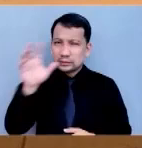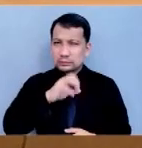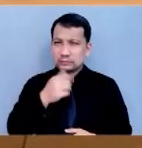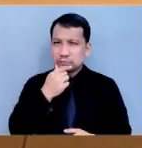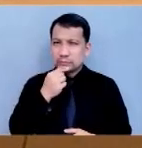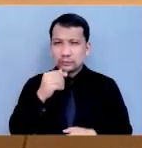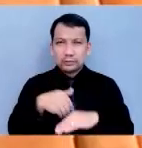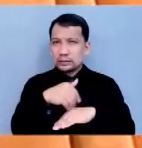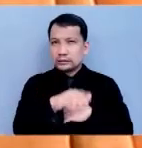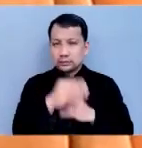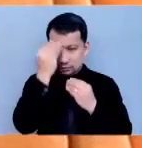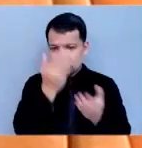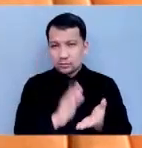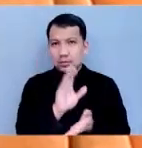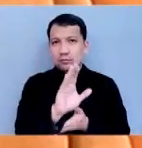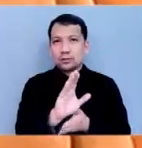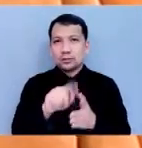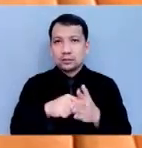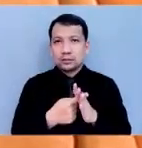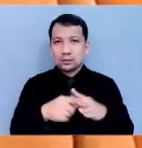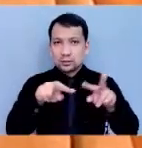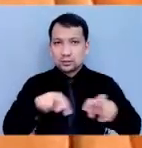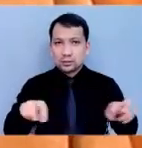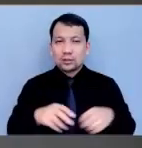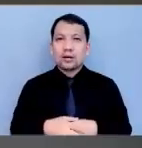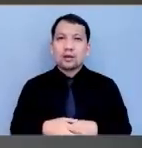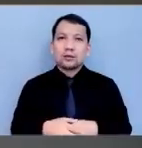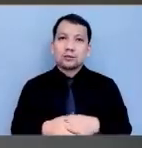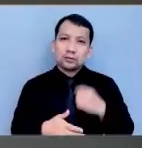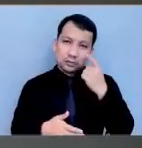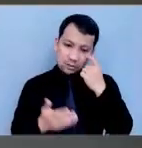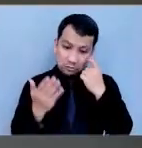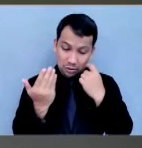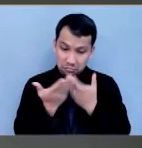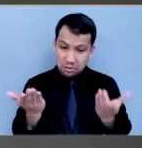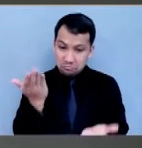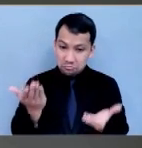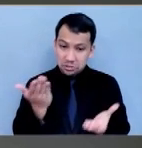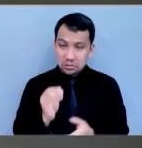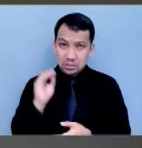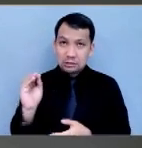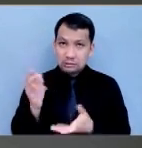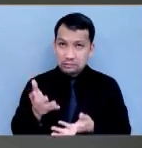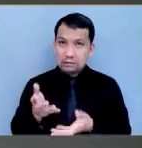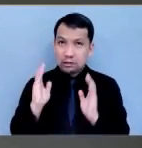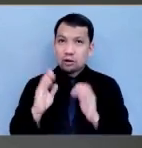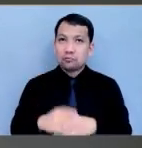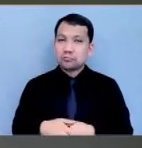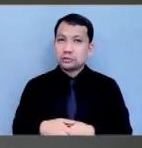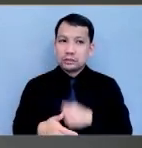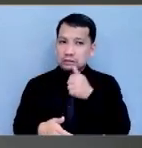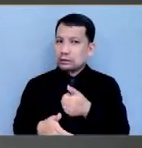hindi ipinaalam sa kanila ang simula ng pagdinig. Now, baka sinadya din to nila para magawa nila ng paraan